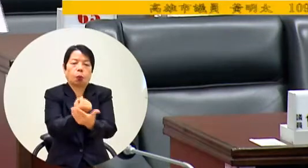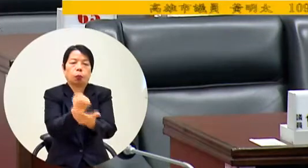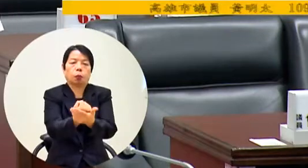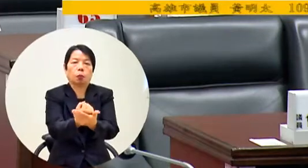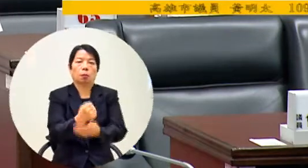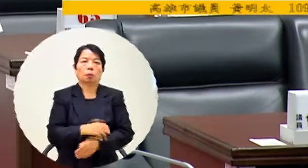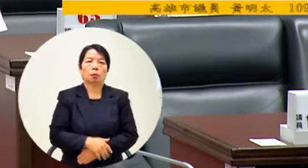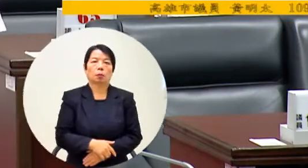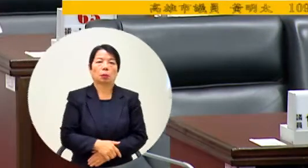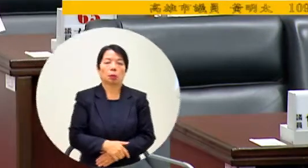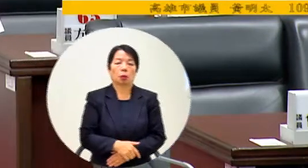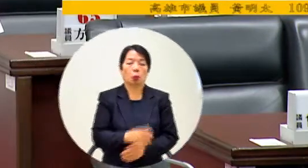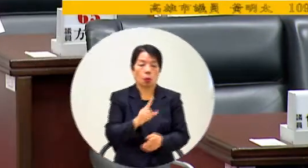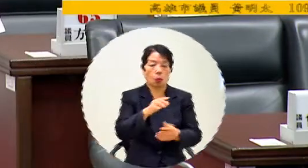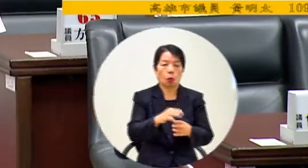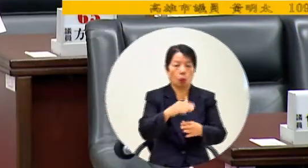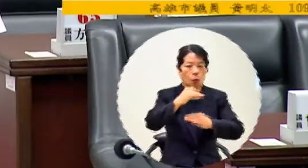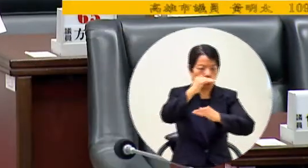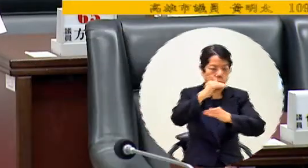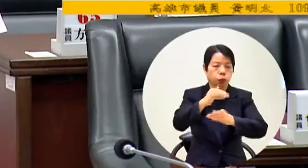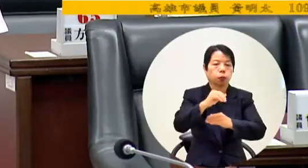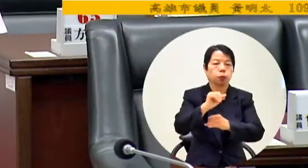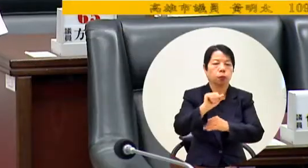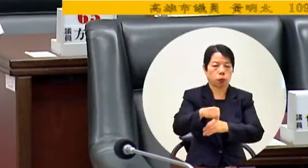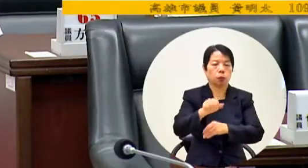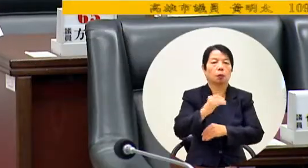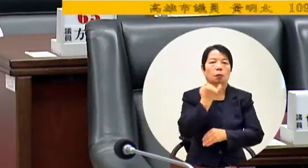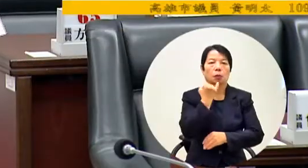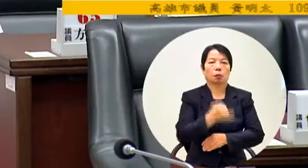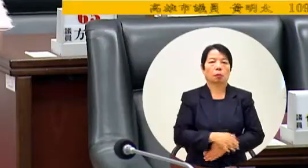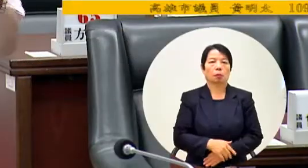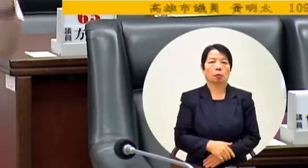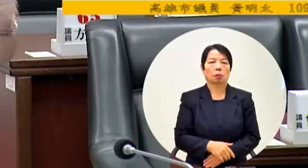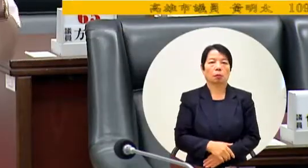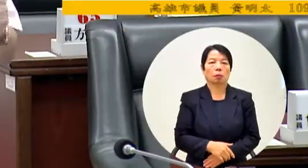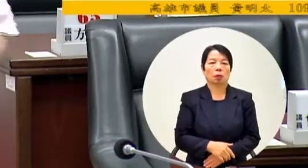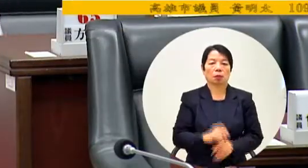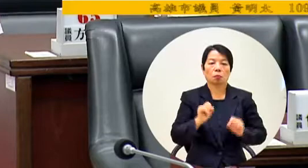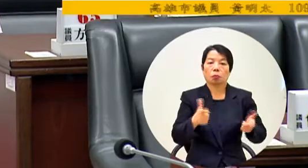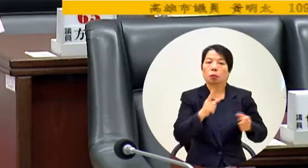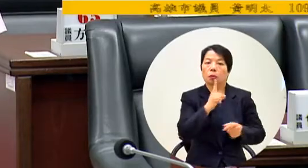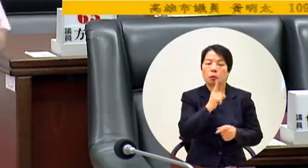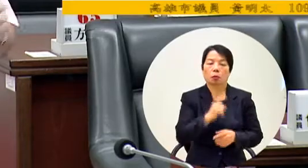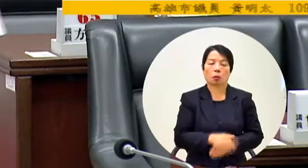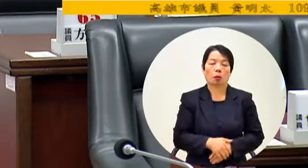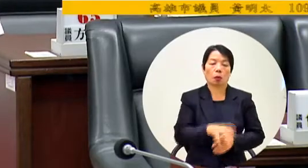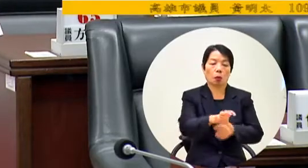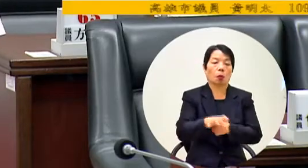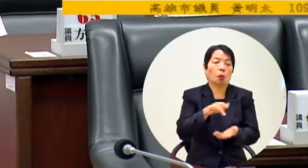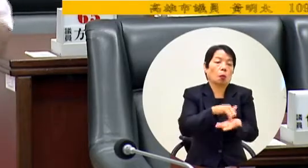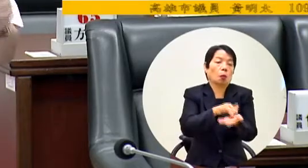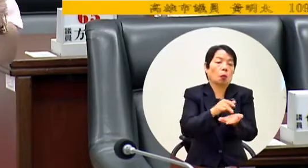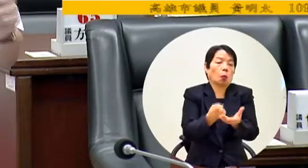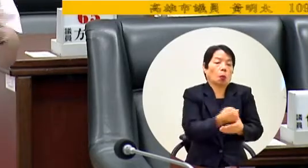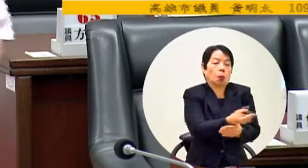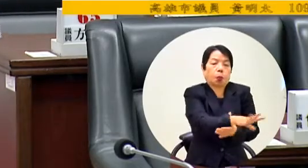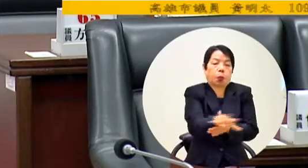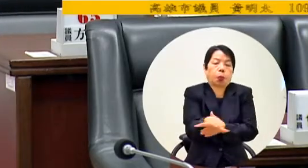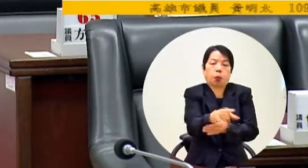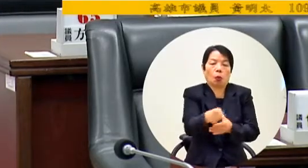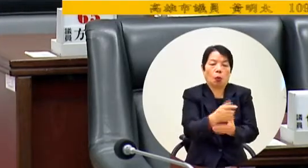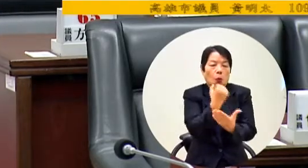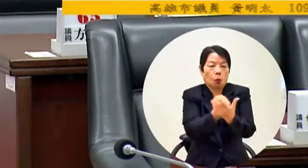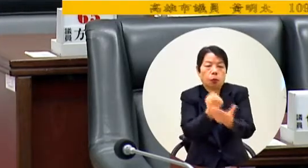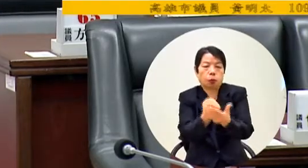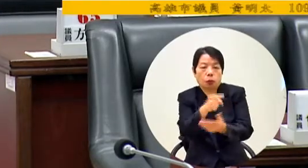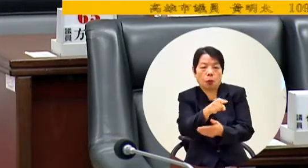有一个许可的范围嘛，并不是说因为有农药的残留，我们就不出台